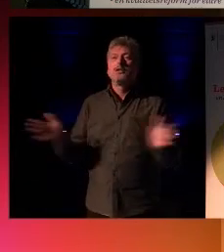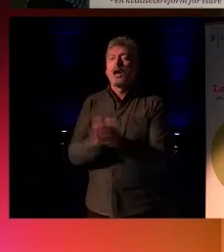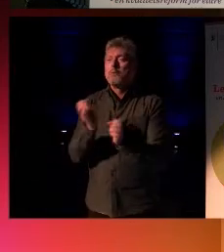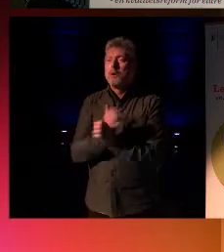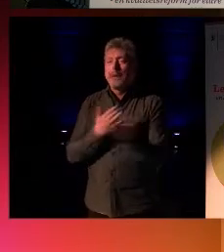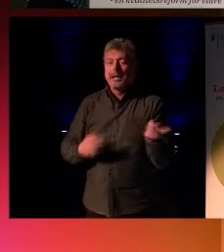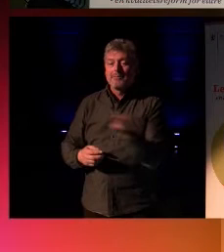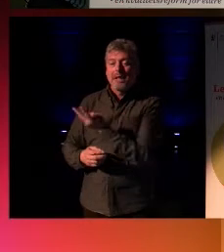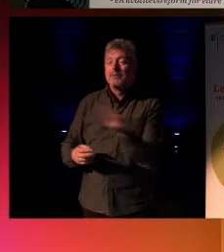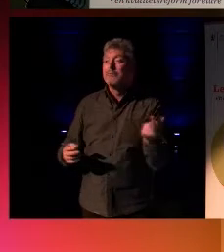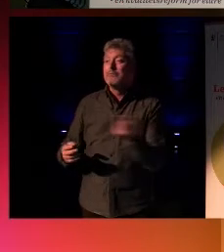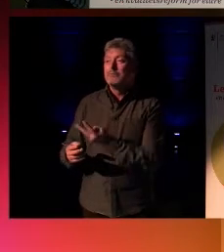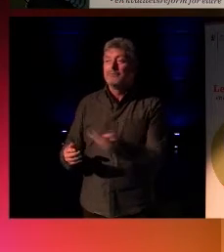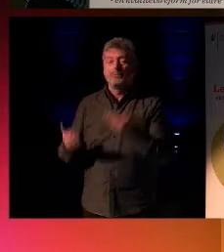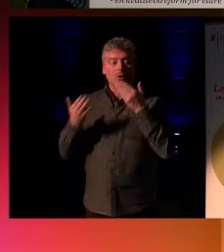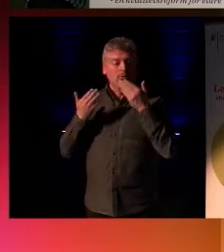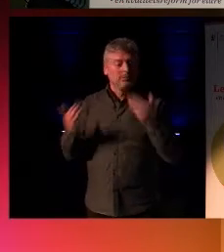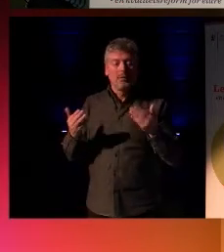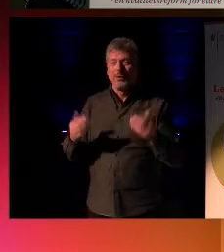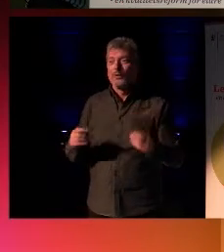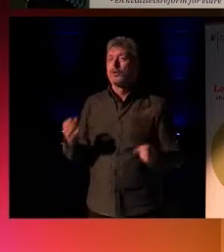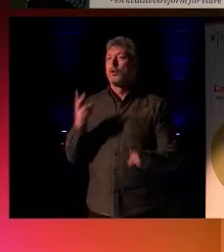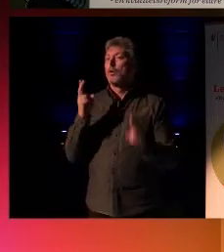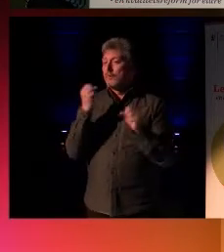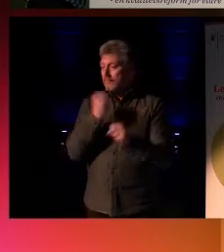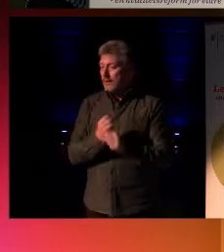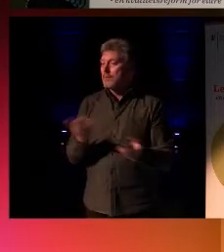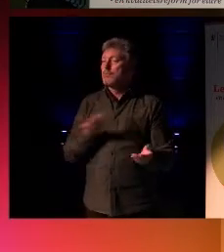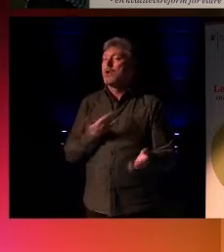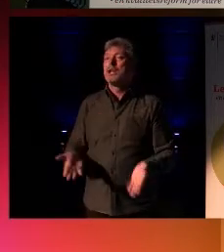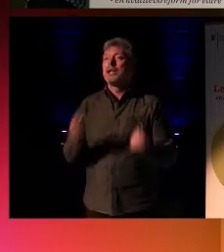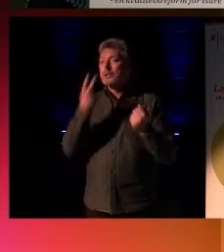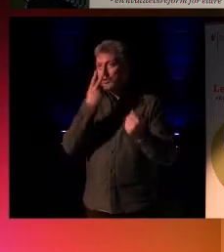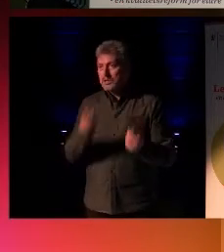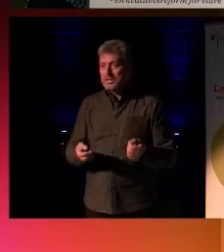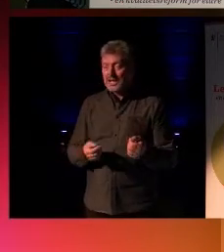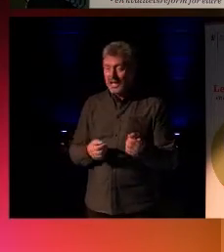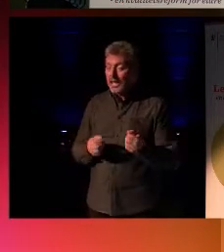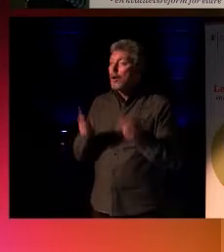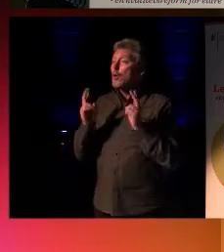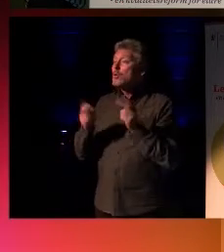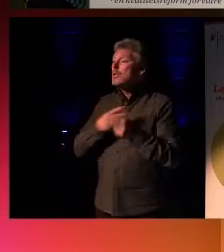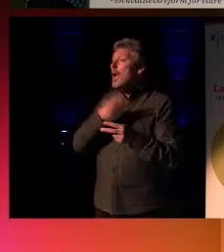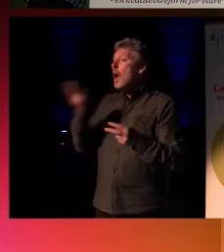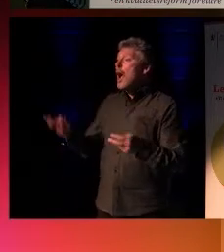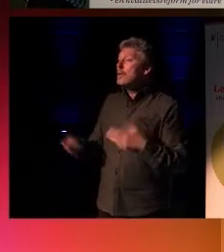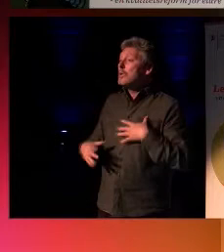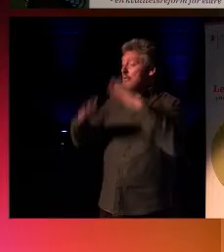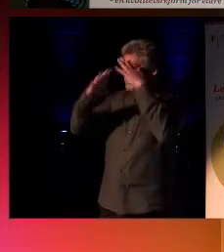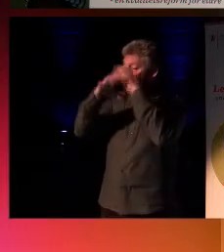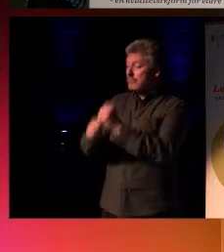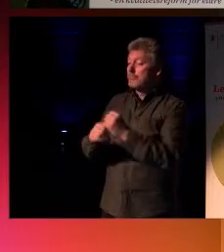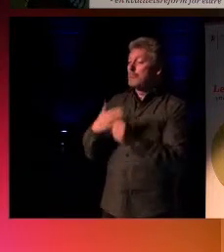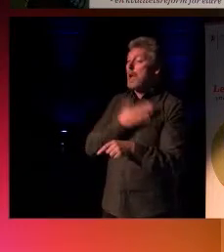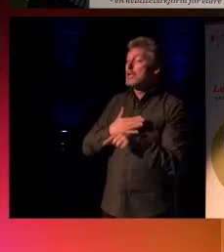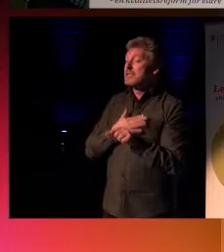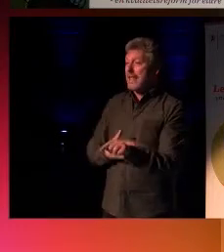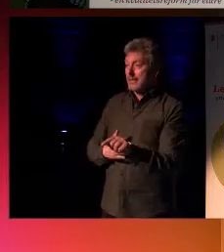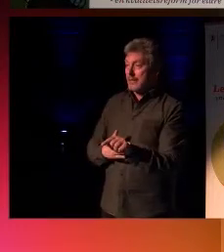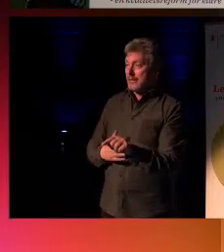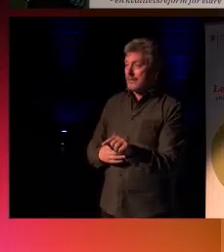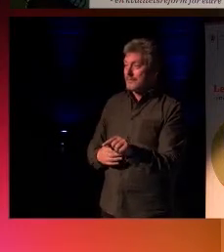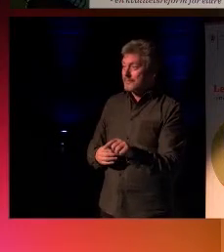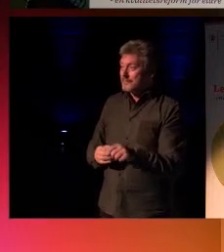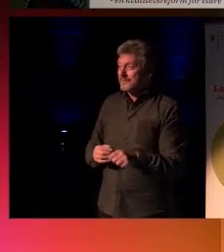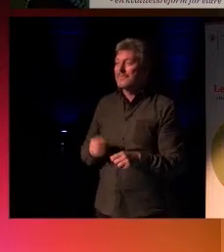sykepleier. Det ble så mye enklere å se at den andre også hadde pasientens beste i fokus.